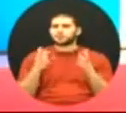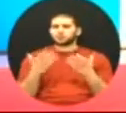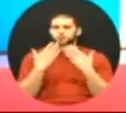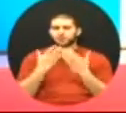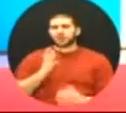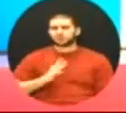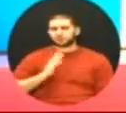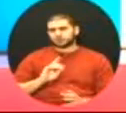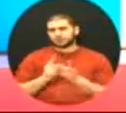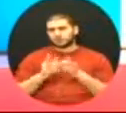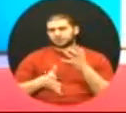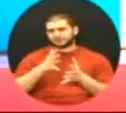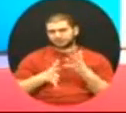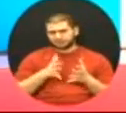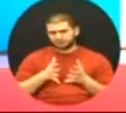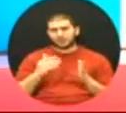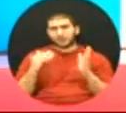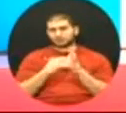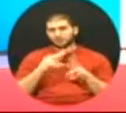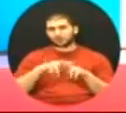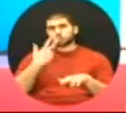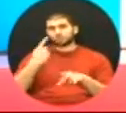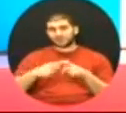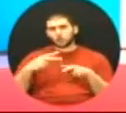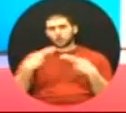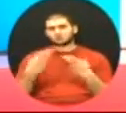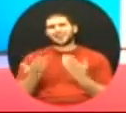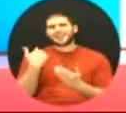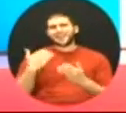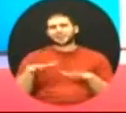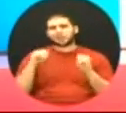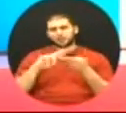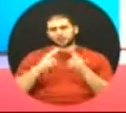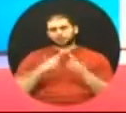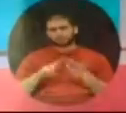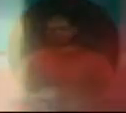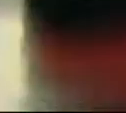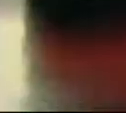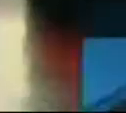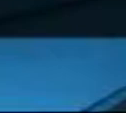לרפאל בוסידן על התרגום לשפת הסימנים. הפסקה קצרה, ובשלוש וחצי אנחנו חוזרים לקראת מליאה. להתראות.